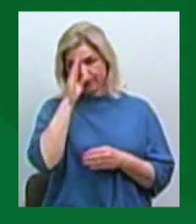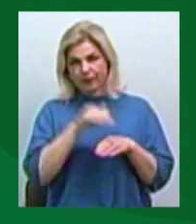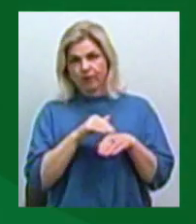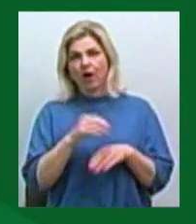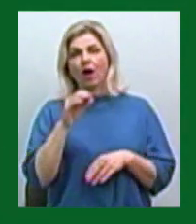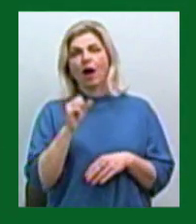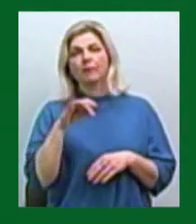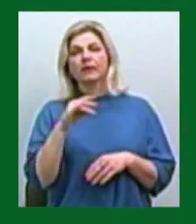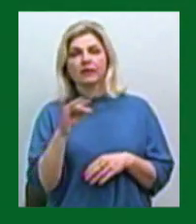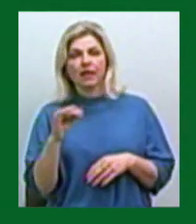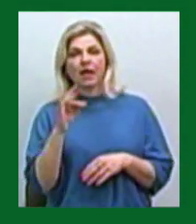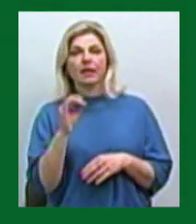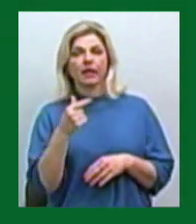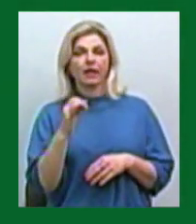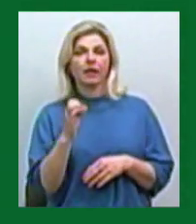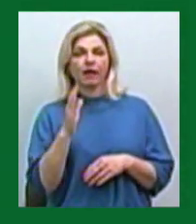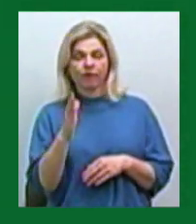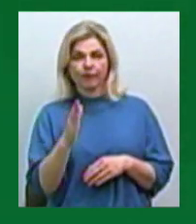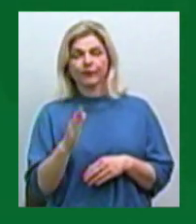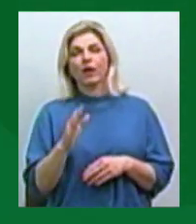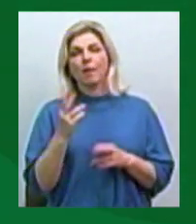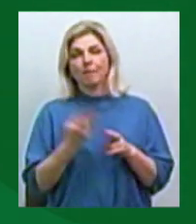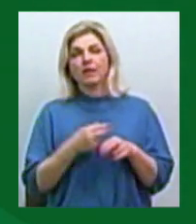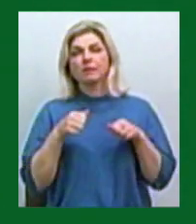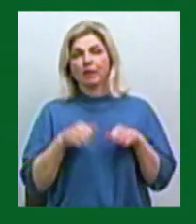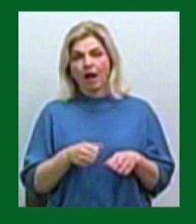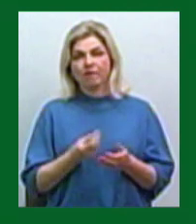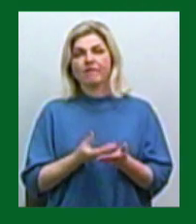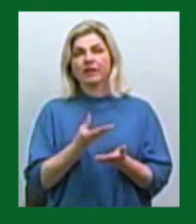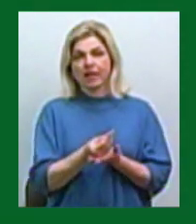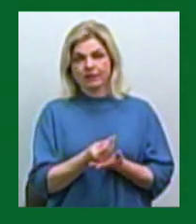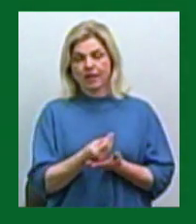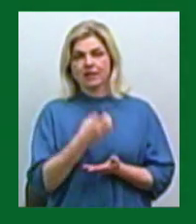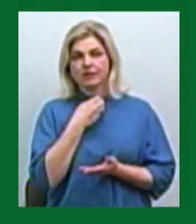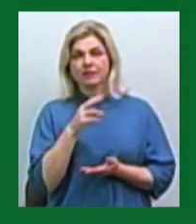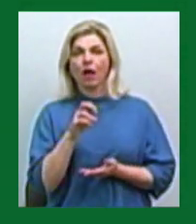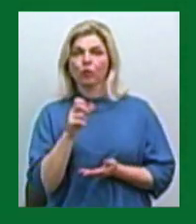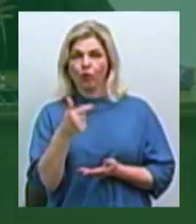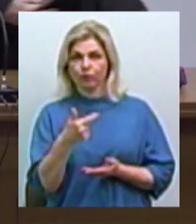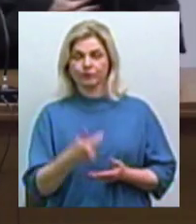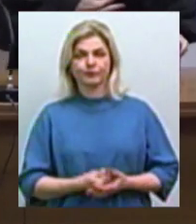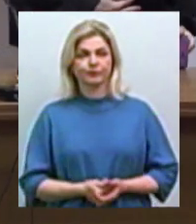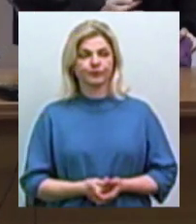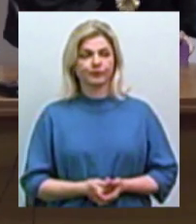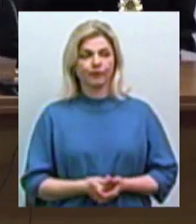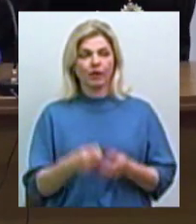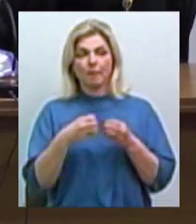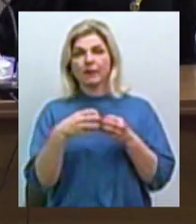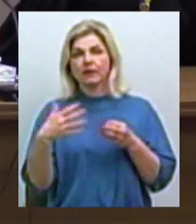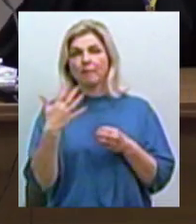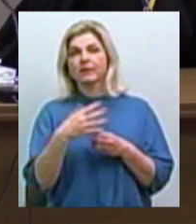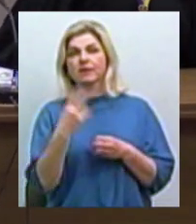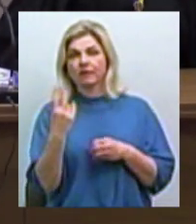до 25 грудня 2019 року без права внесення застави. О 15.52